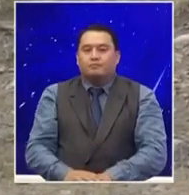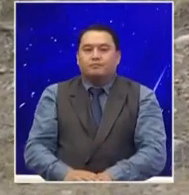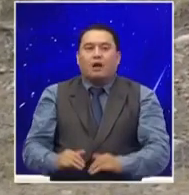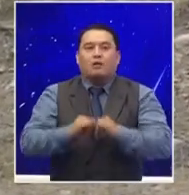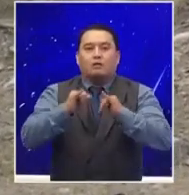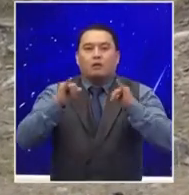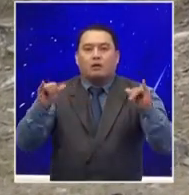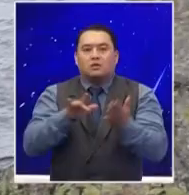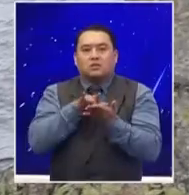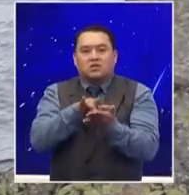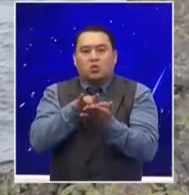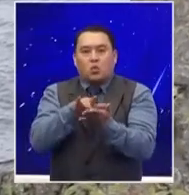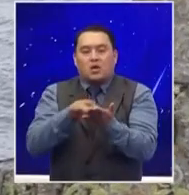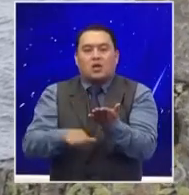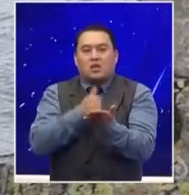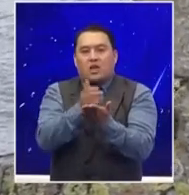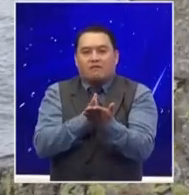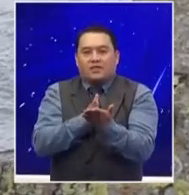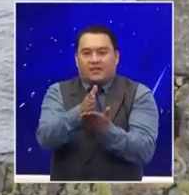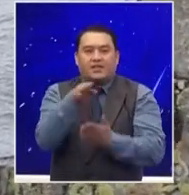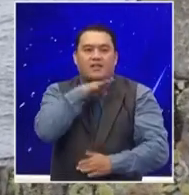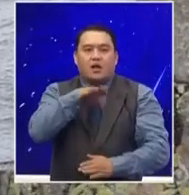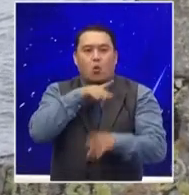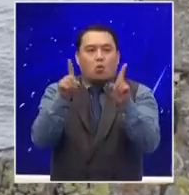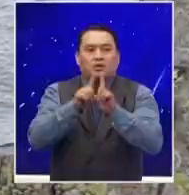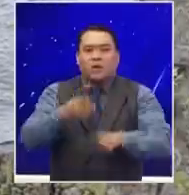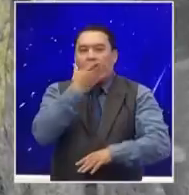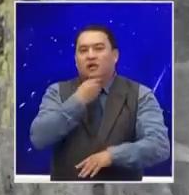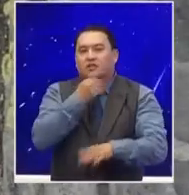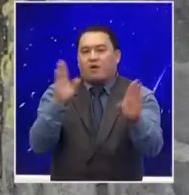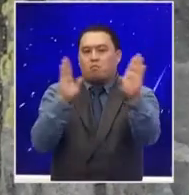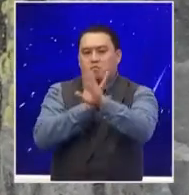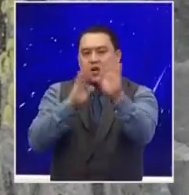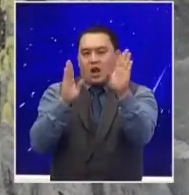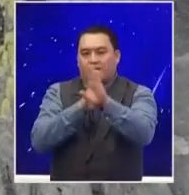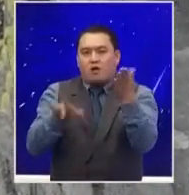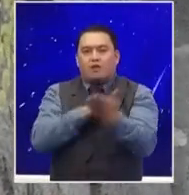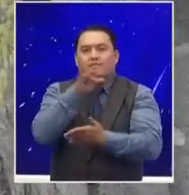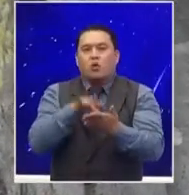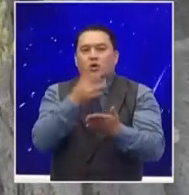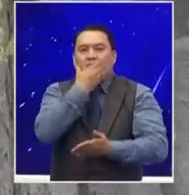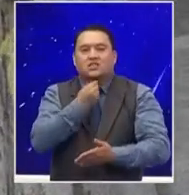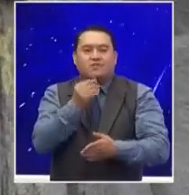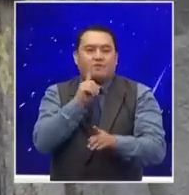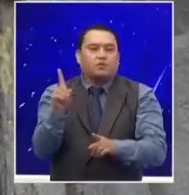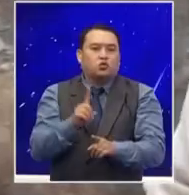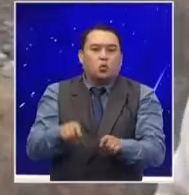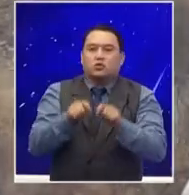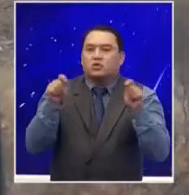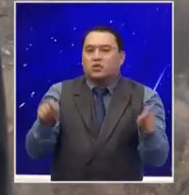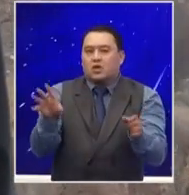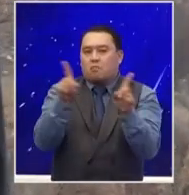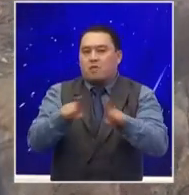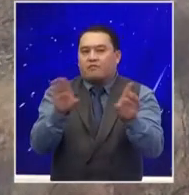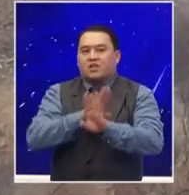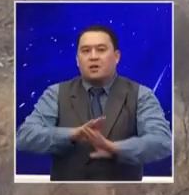Развитие туризма – одна из приоритетных сфер Текели. Уникальный ландшафт и природа вкупе с городскими достопримечательностями создают